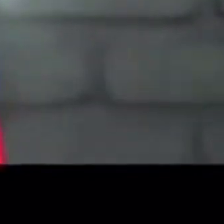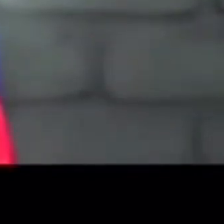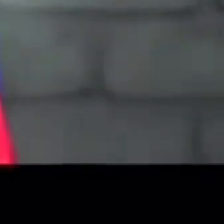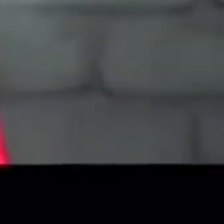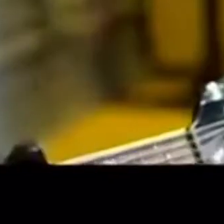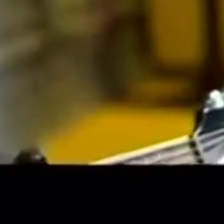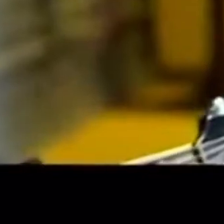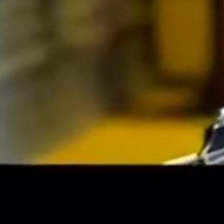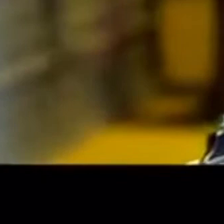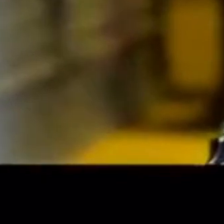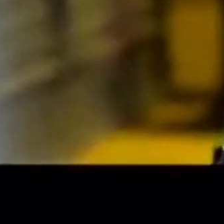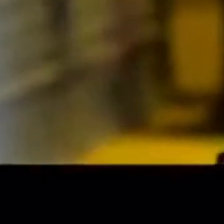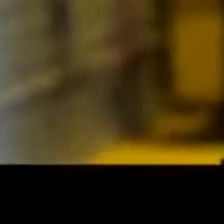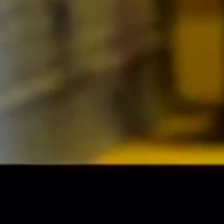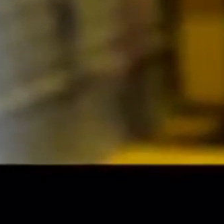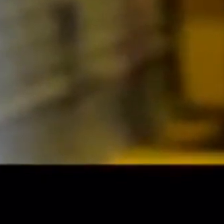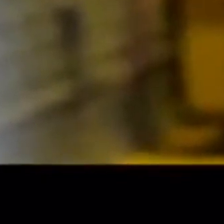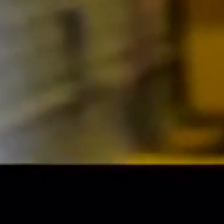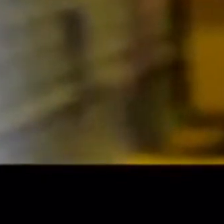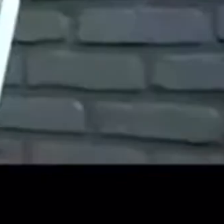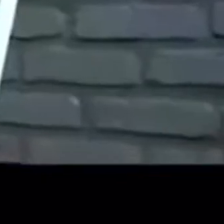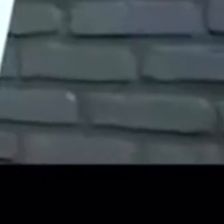mwanu.